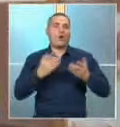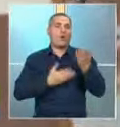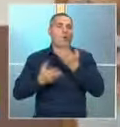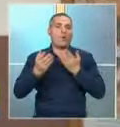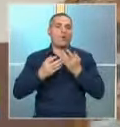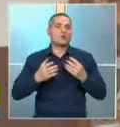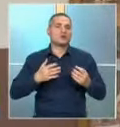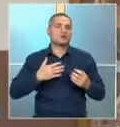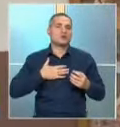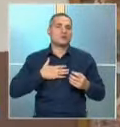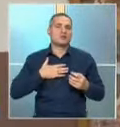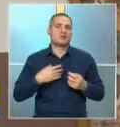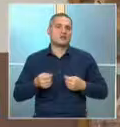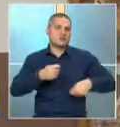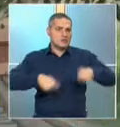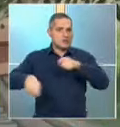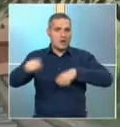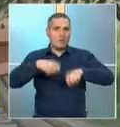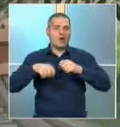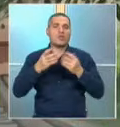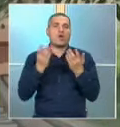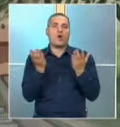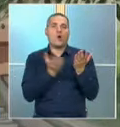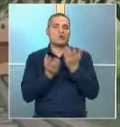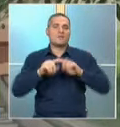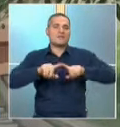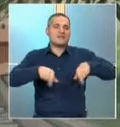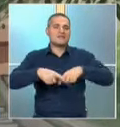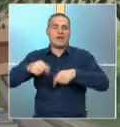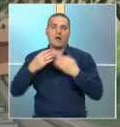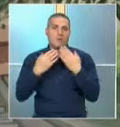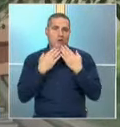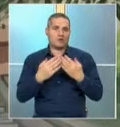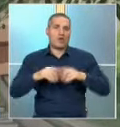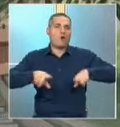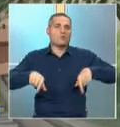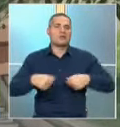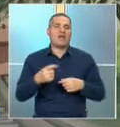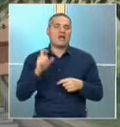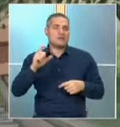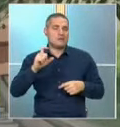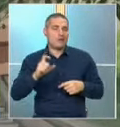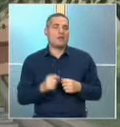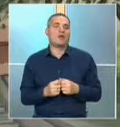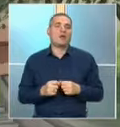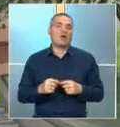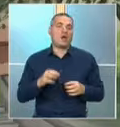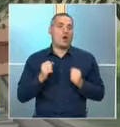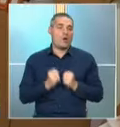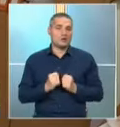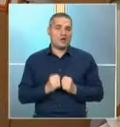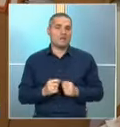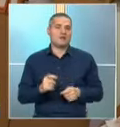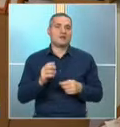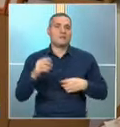училището претърпя ремонт на учебните стаи, благодарение на община Симитли. Очакваме, нали,